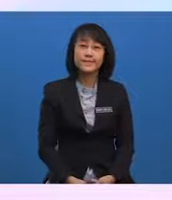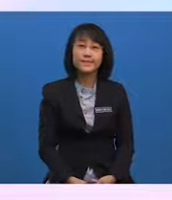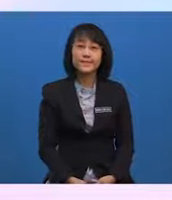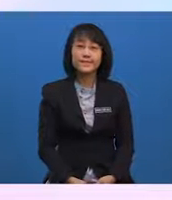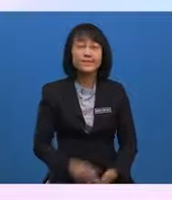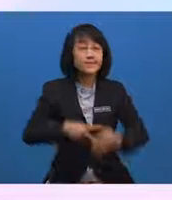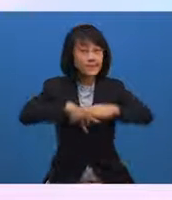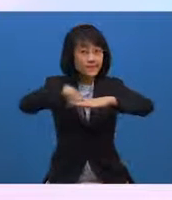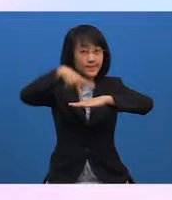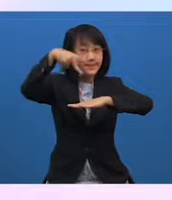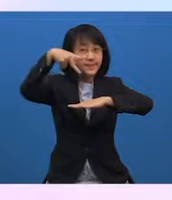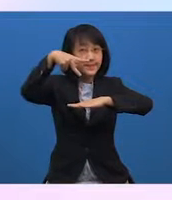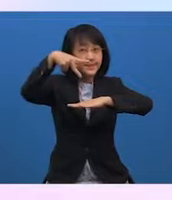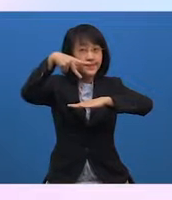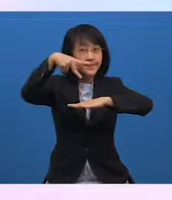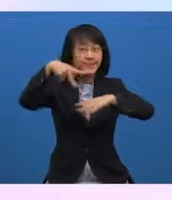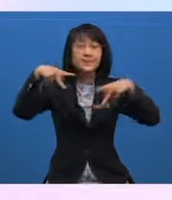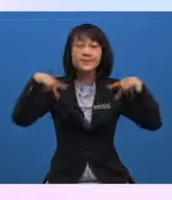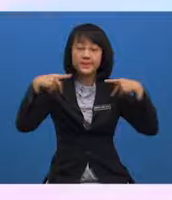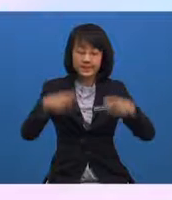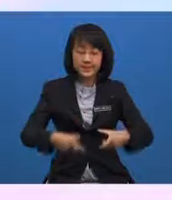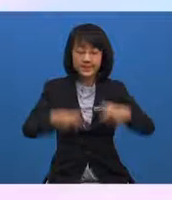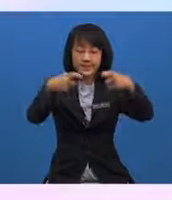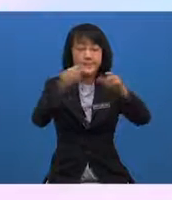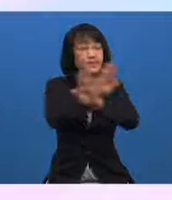juga mempunyai batang tidak berkayu.